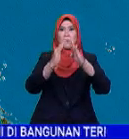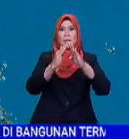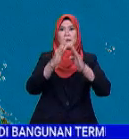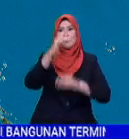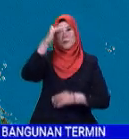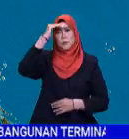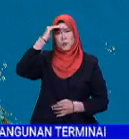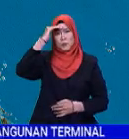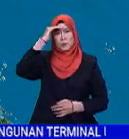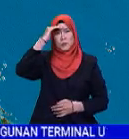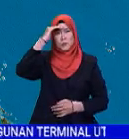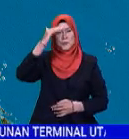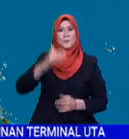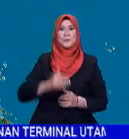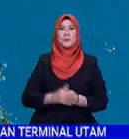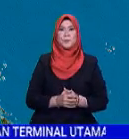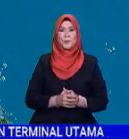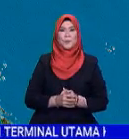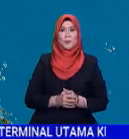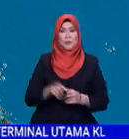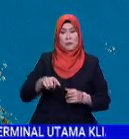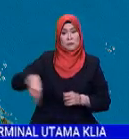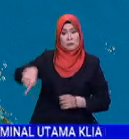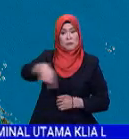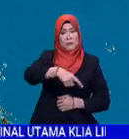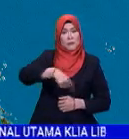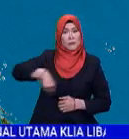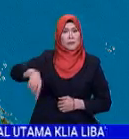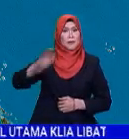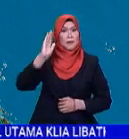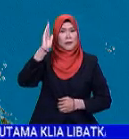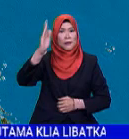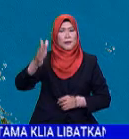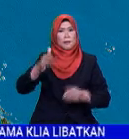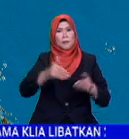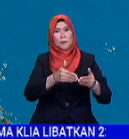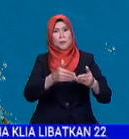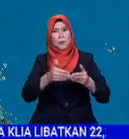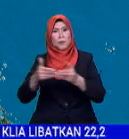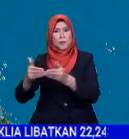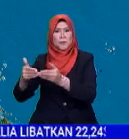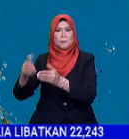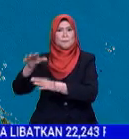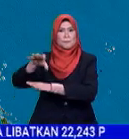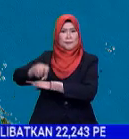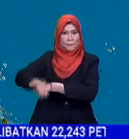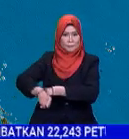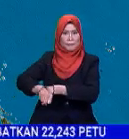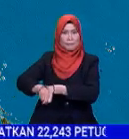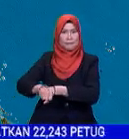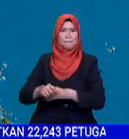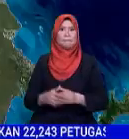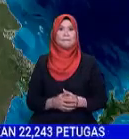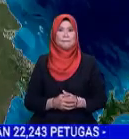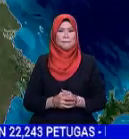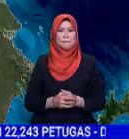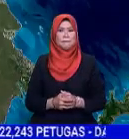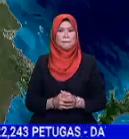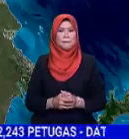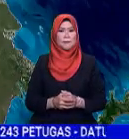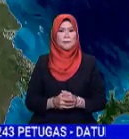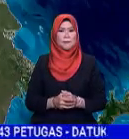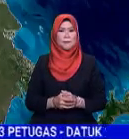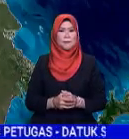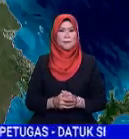juga Johor. Keadaan ini dijangka akan berlanjutan sehingga ke lewat malam nanti.